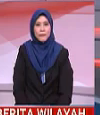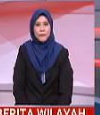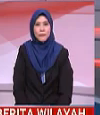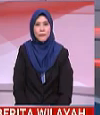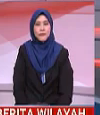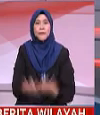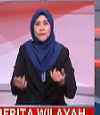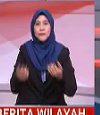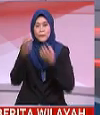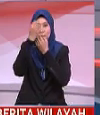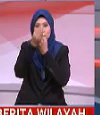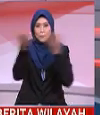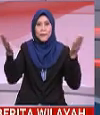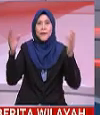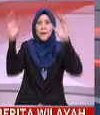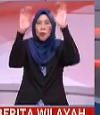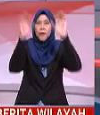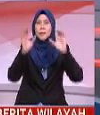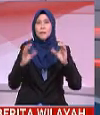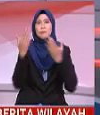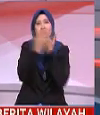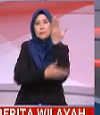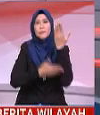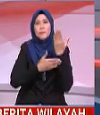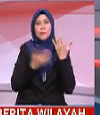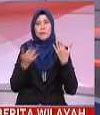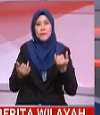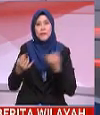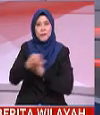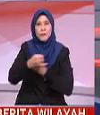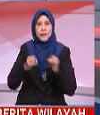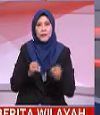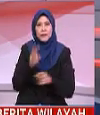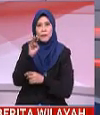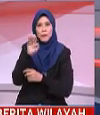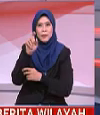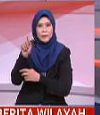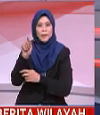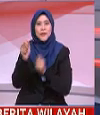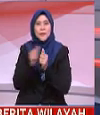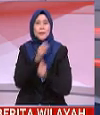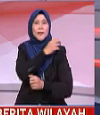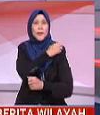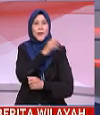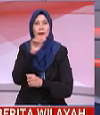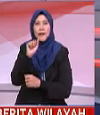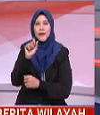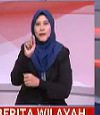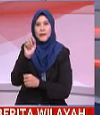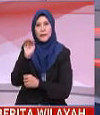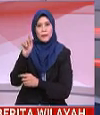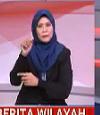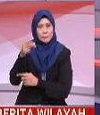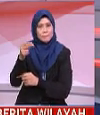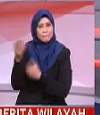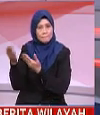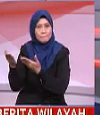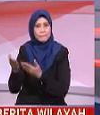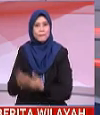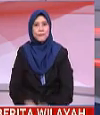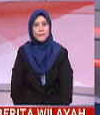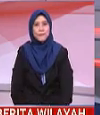Baik, untuk laporan cuaca seluruh negara langsung ke Jabatan Meteorologi bersama pegawainya Atikah Maziah.